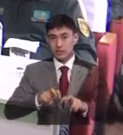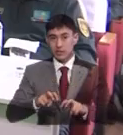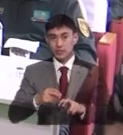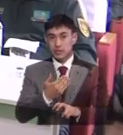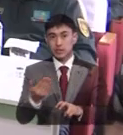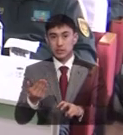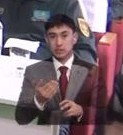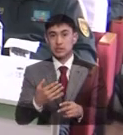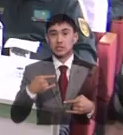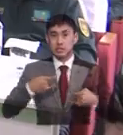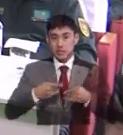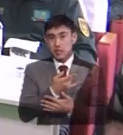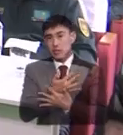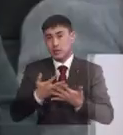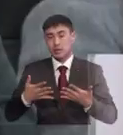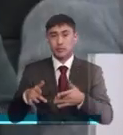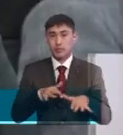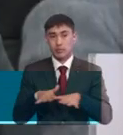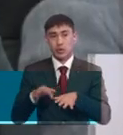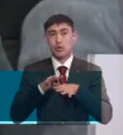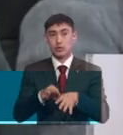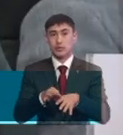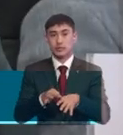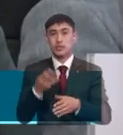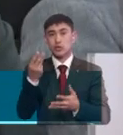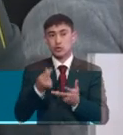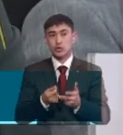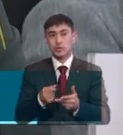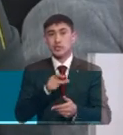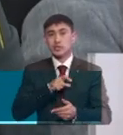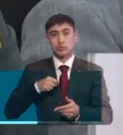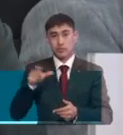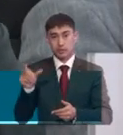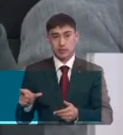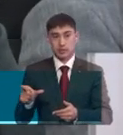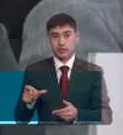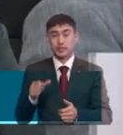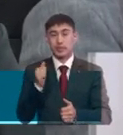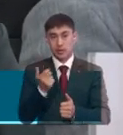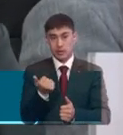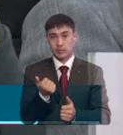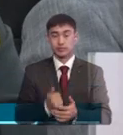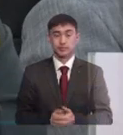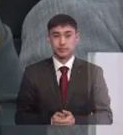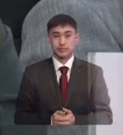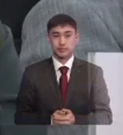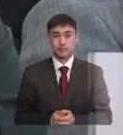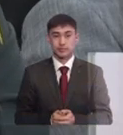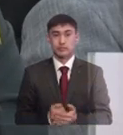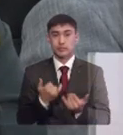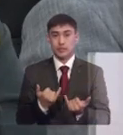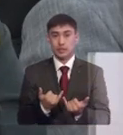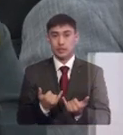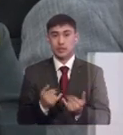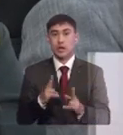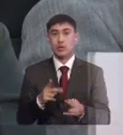снимки и так далее и так далее Всё это проходит за счёт призовника Да за счёт также Да ну сейчас я как